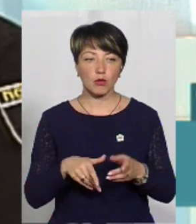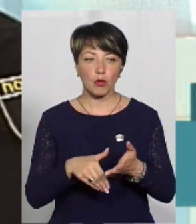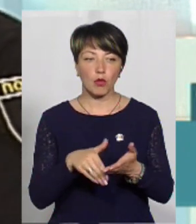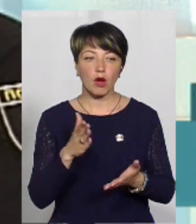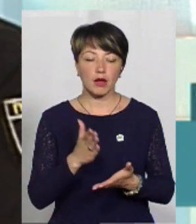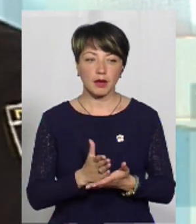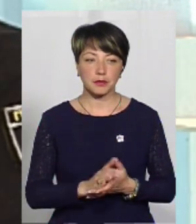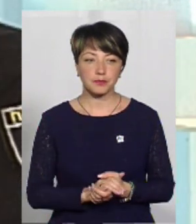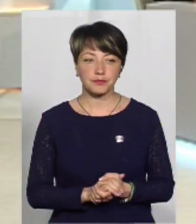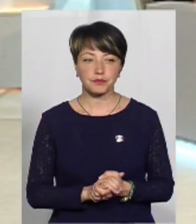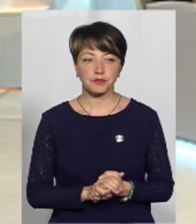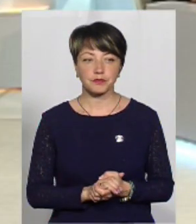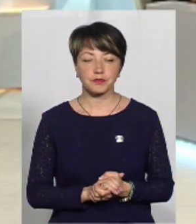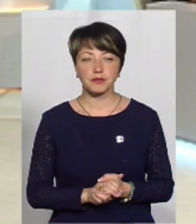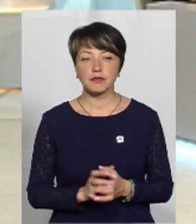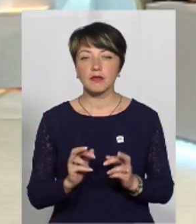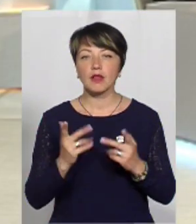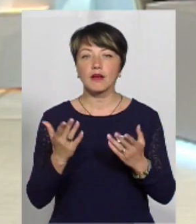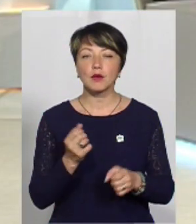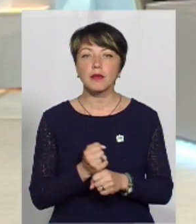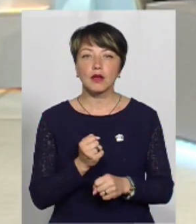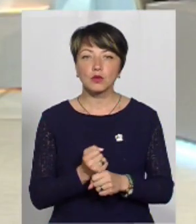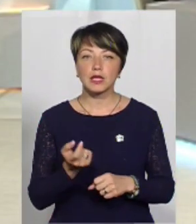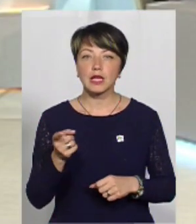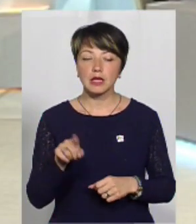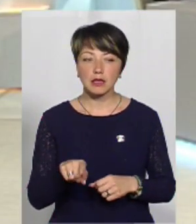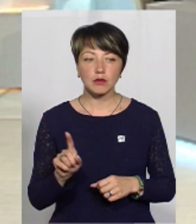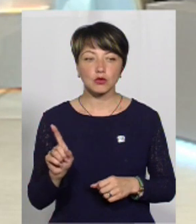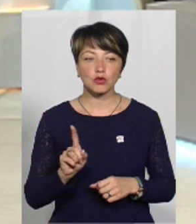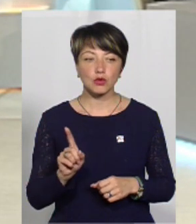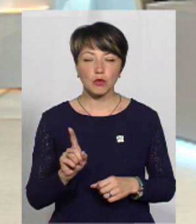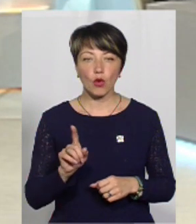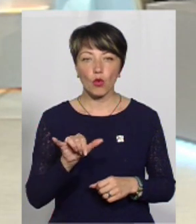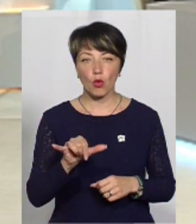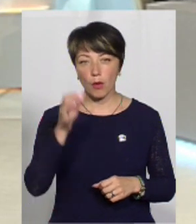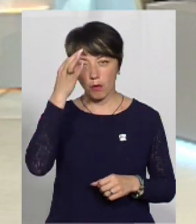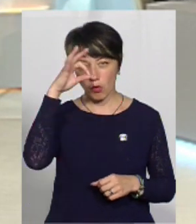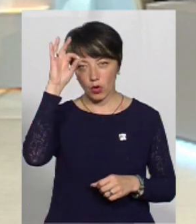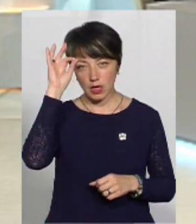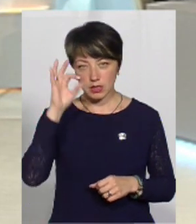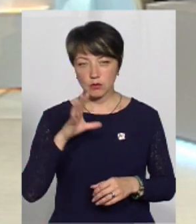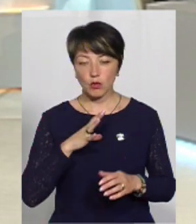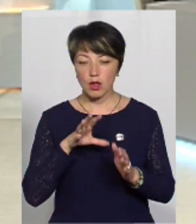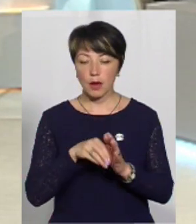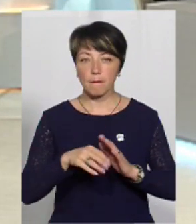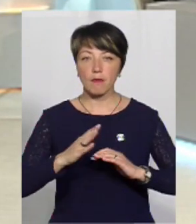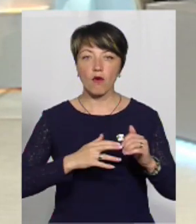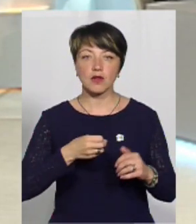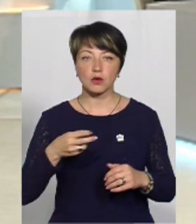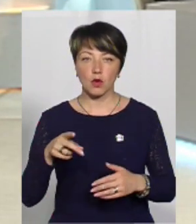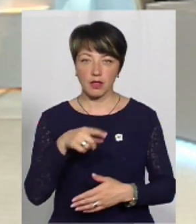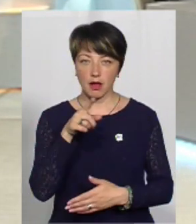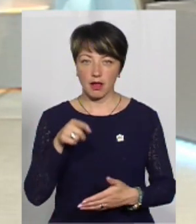є. Пане Ігоре, як ви працюєте над тим, щоб у поліції працювали професіонали, саме